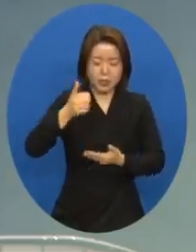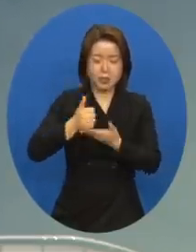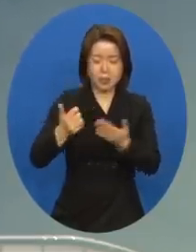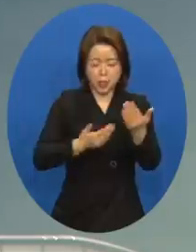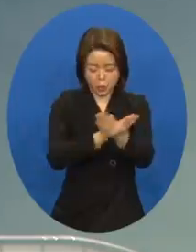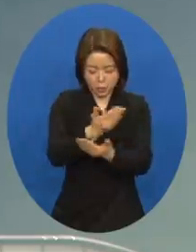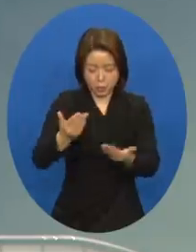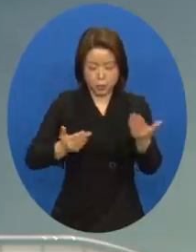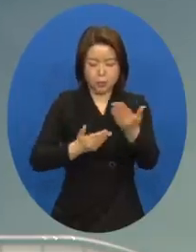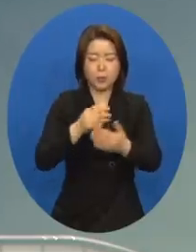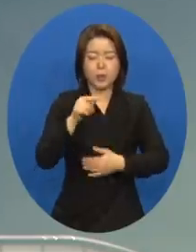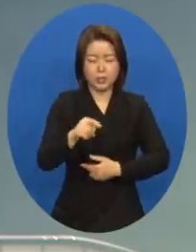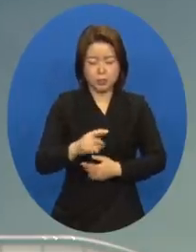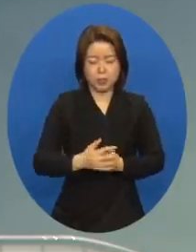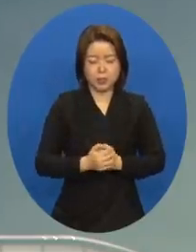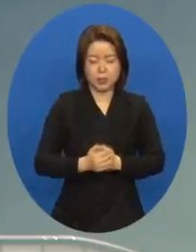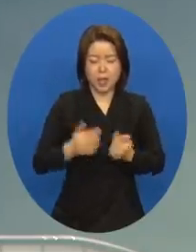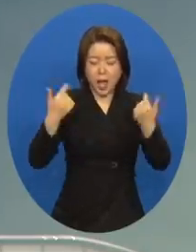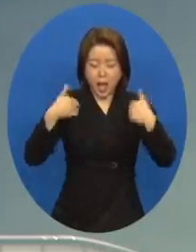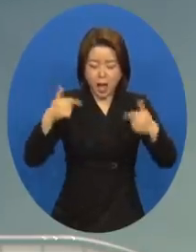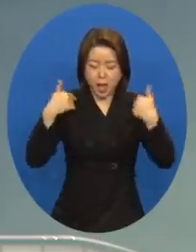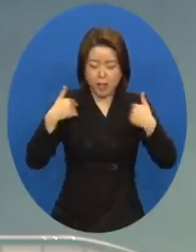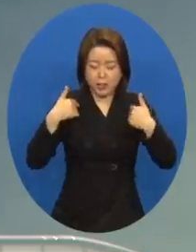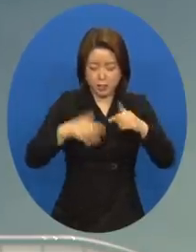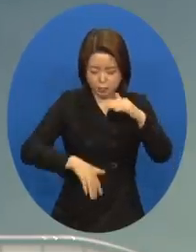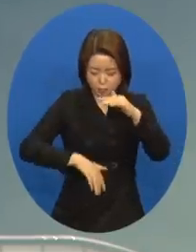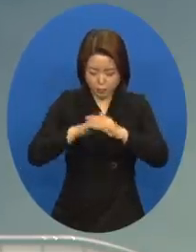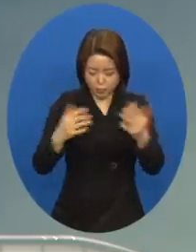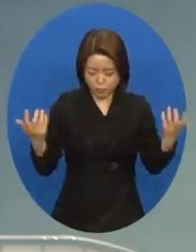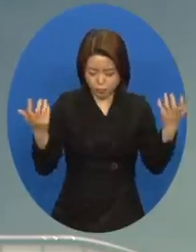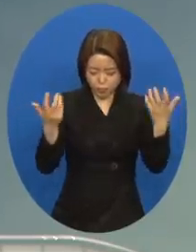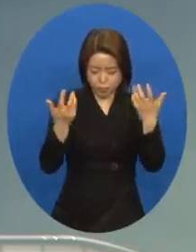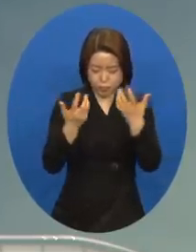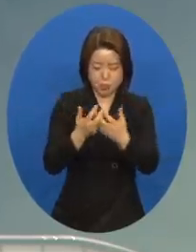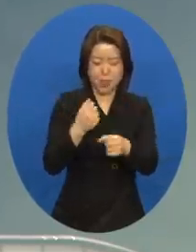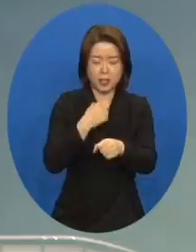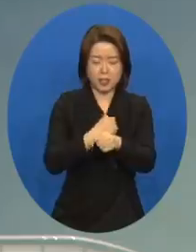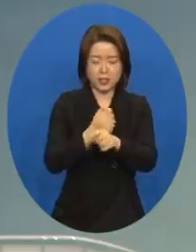교통하심이 항상 충만하시기를,